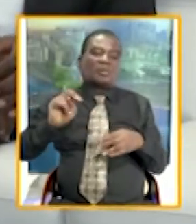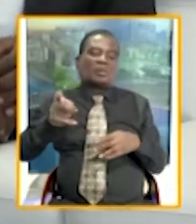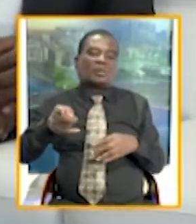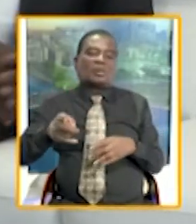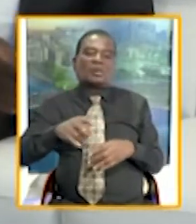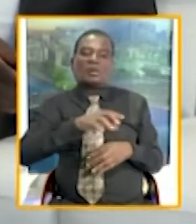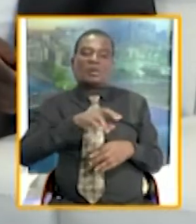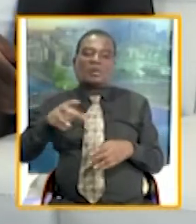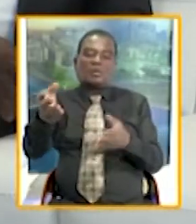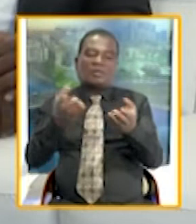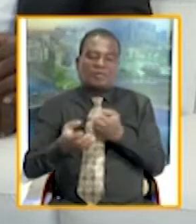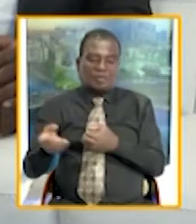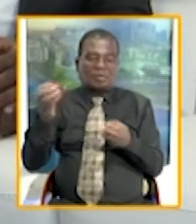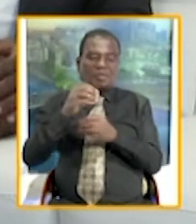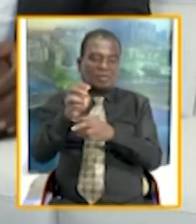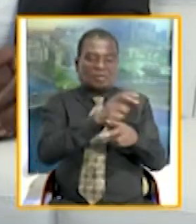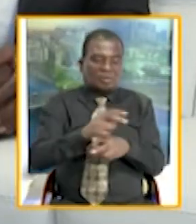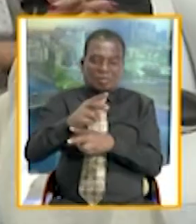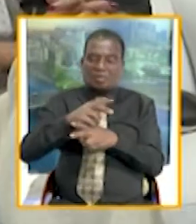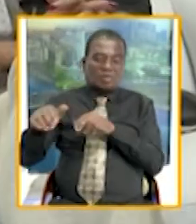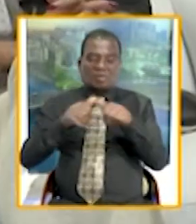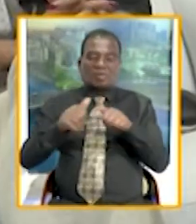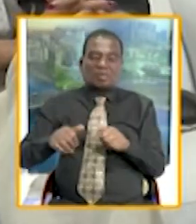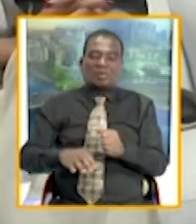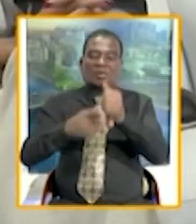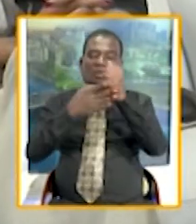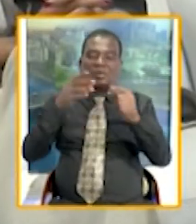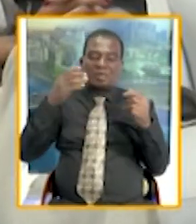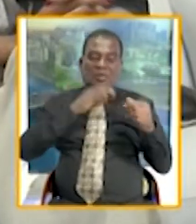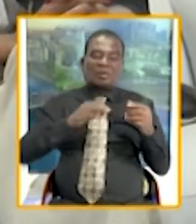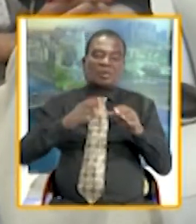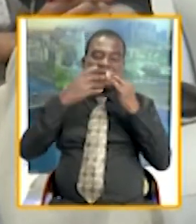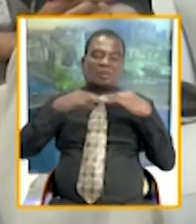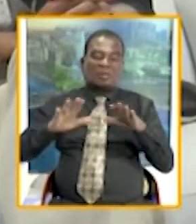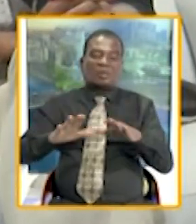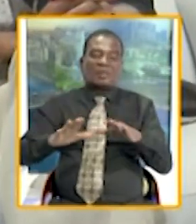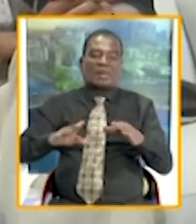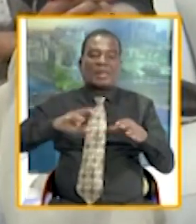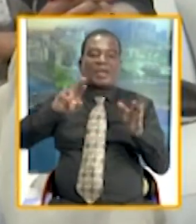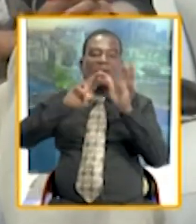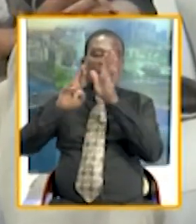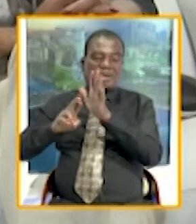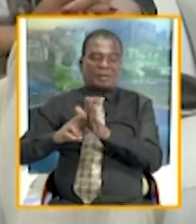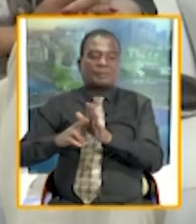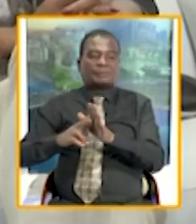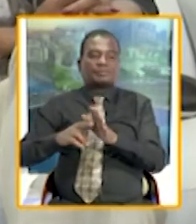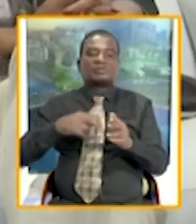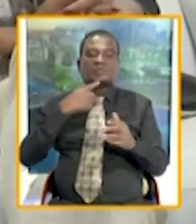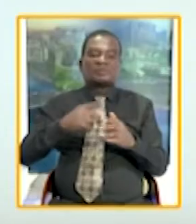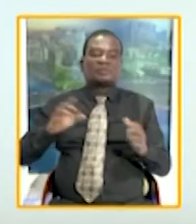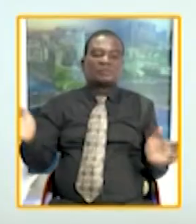réorienter ses actions et appuis en faveur de la paix et de la cohésion sociale. La représentante du PNUD réitère